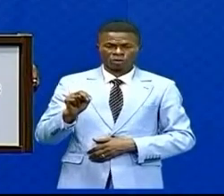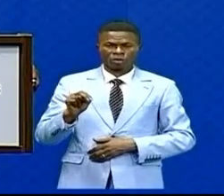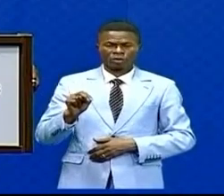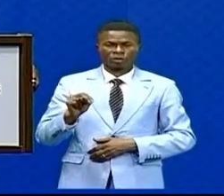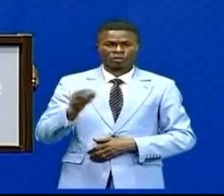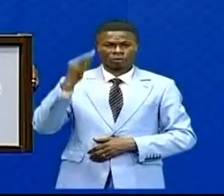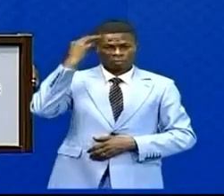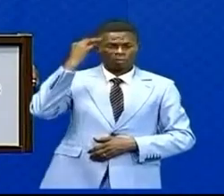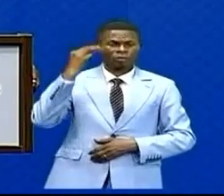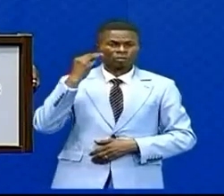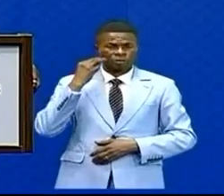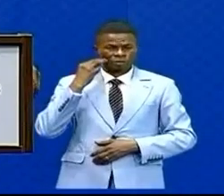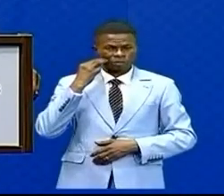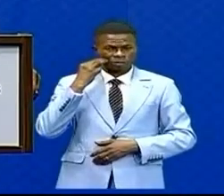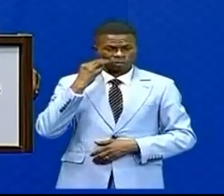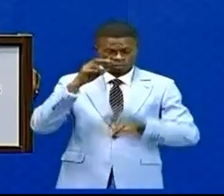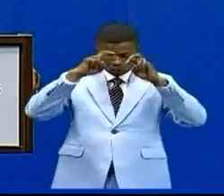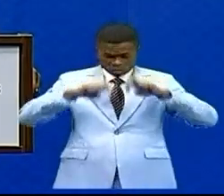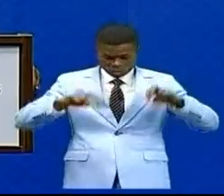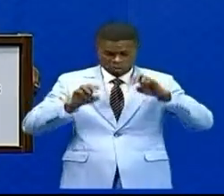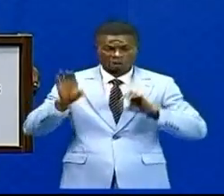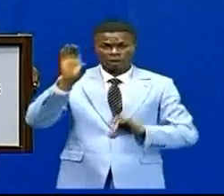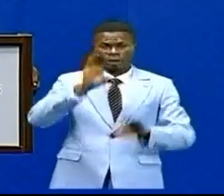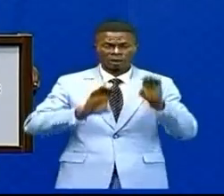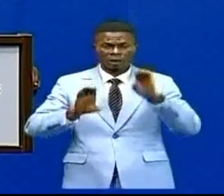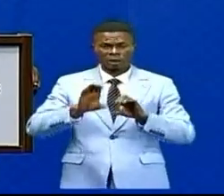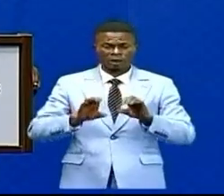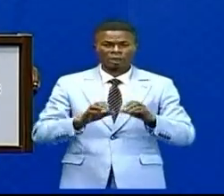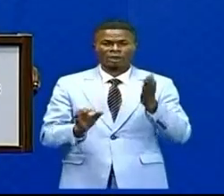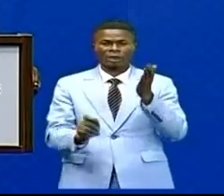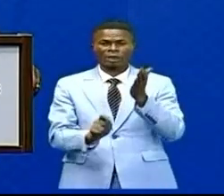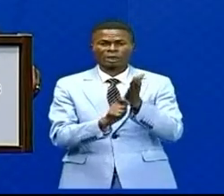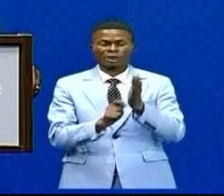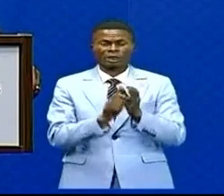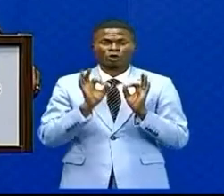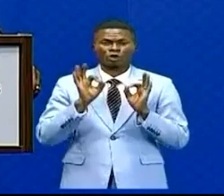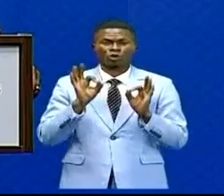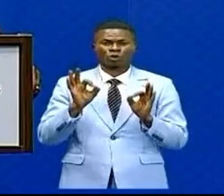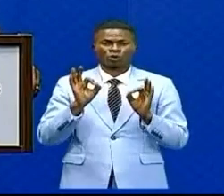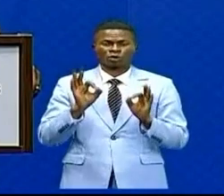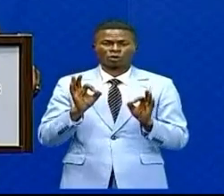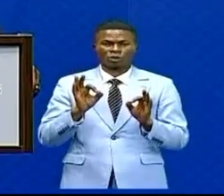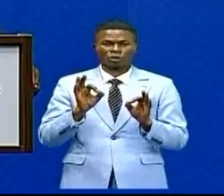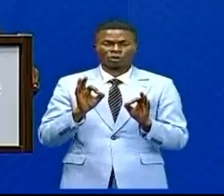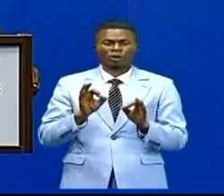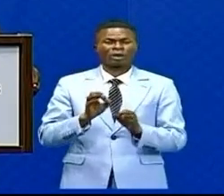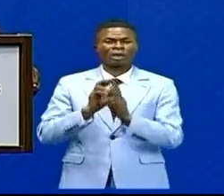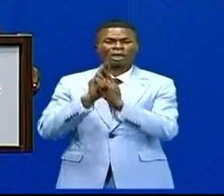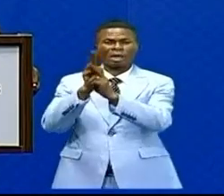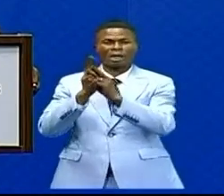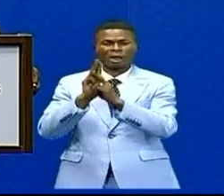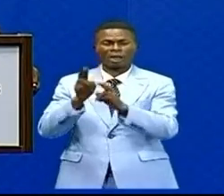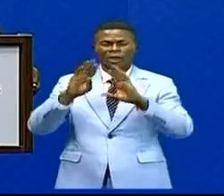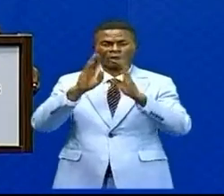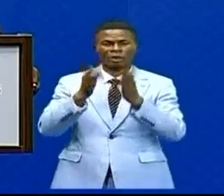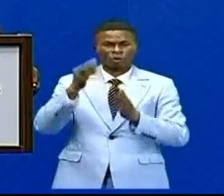Le ministre de la Recherche scientifique et de l'Innovation technologique a porté à la connaissance du